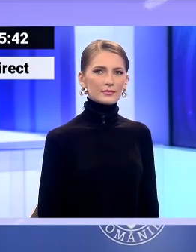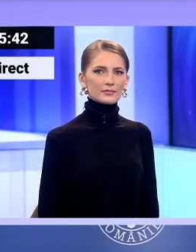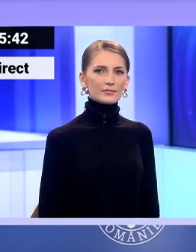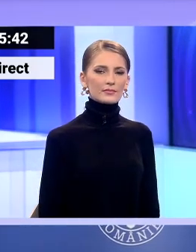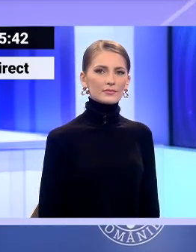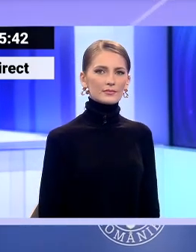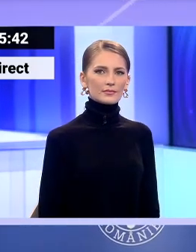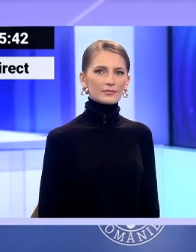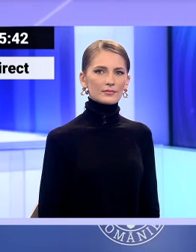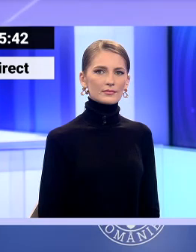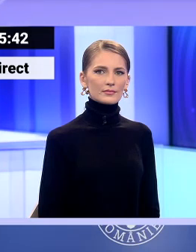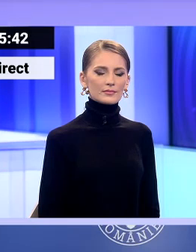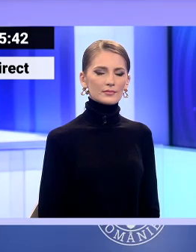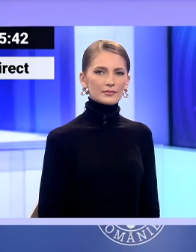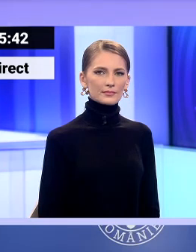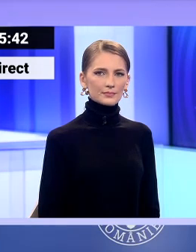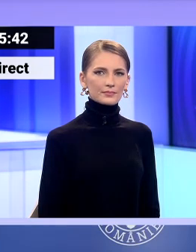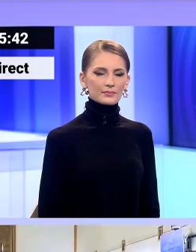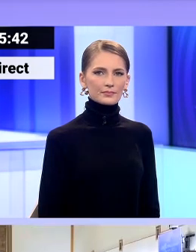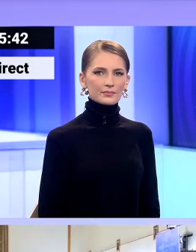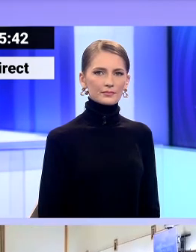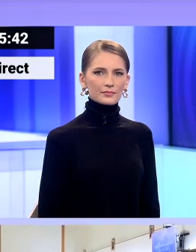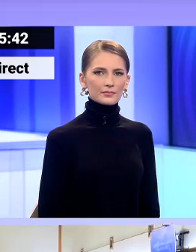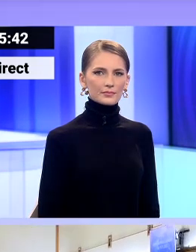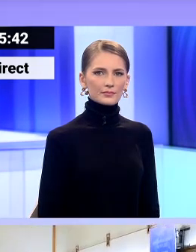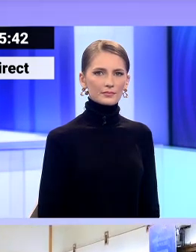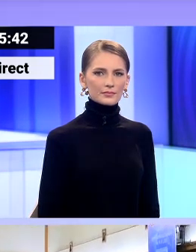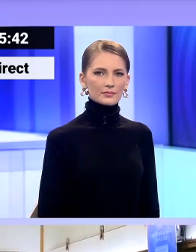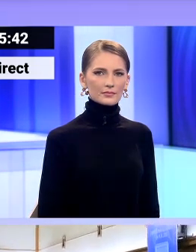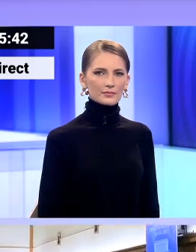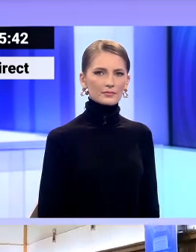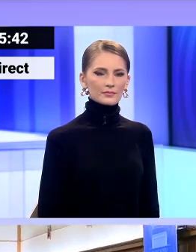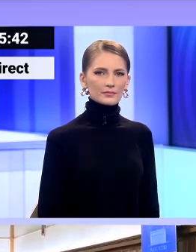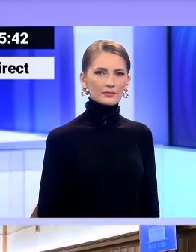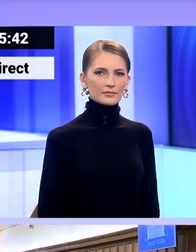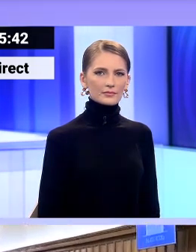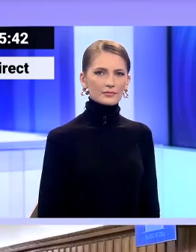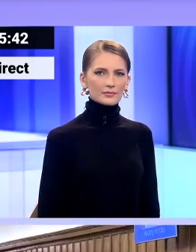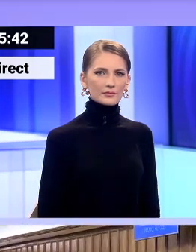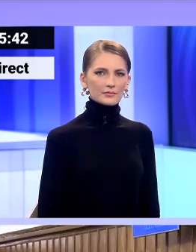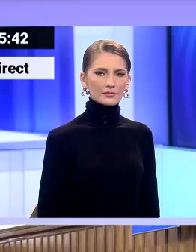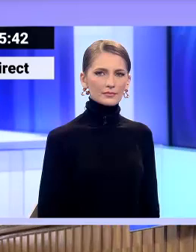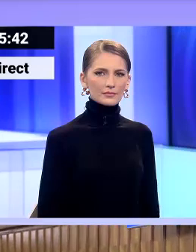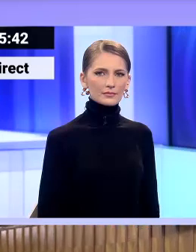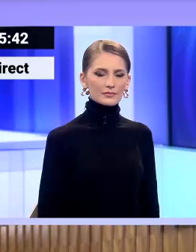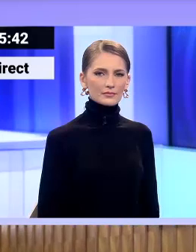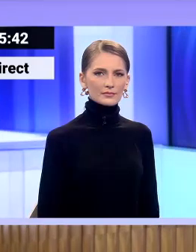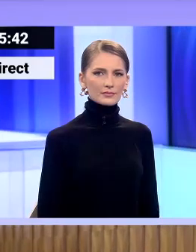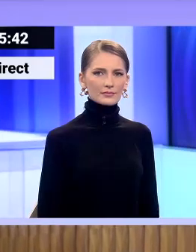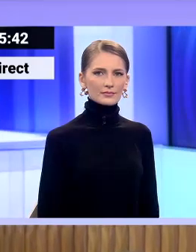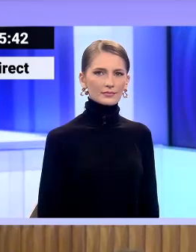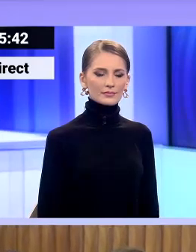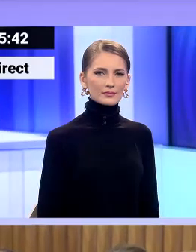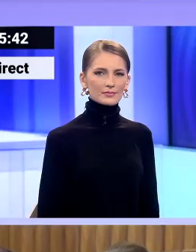unor costuri de producție. Și avem foarte sugestiv exemplu hidroelectrica, care producea cea mai ieftină energie și care în momentul în care